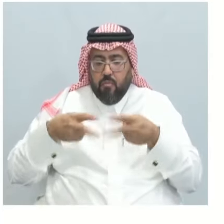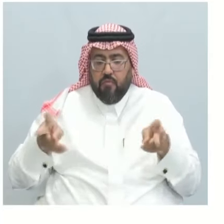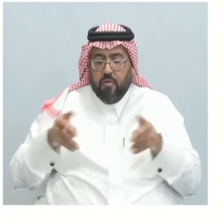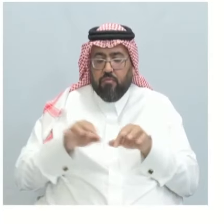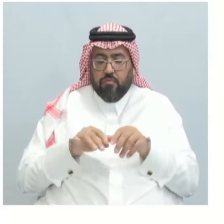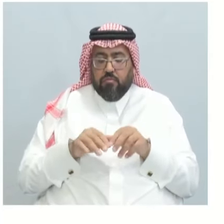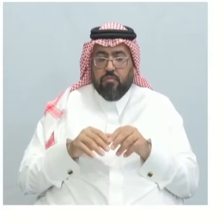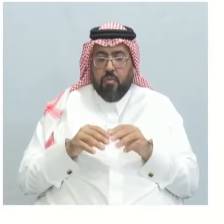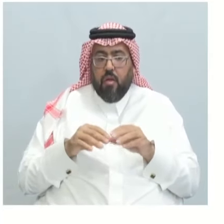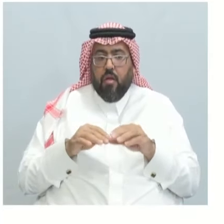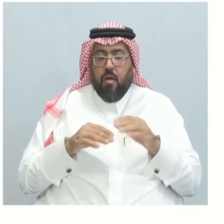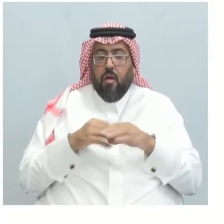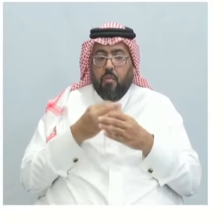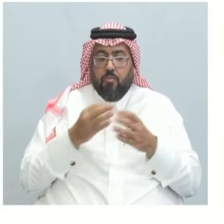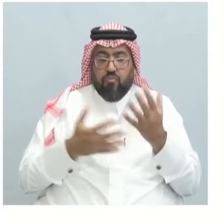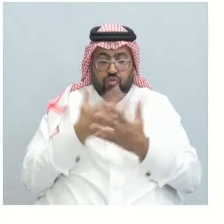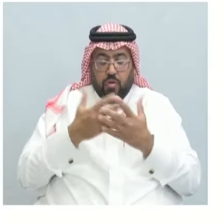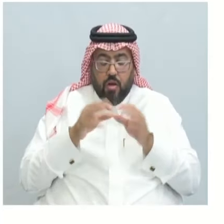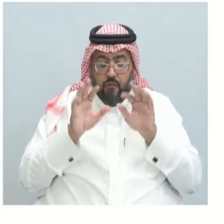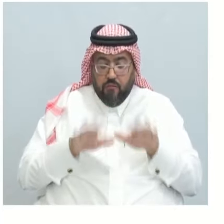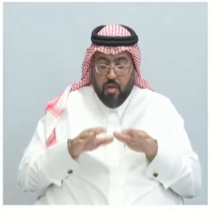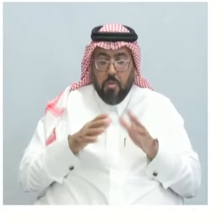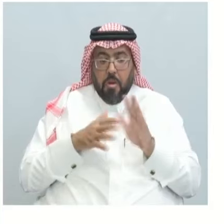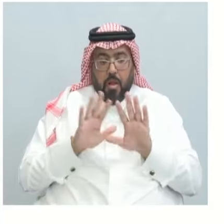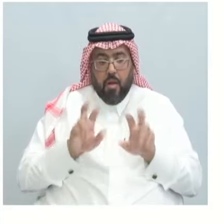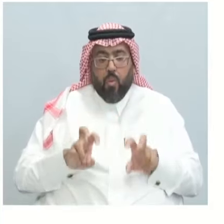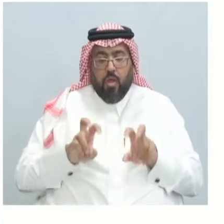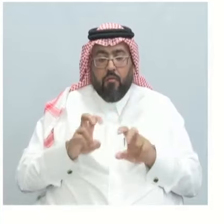زالت المشكله قائمه